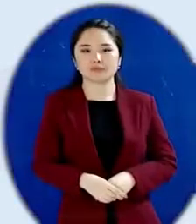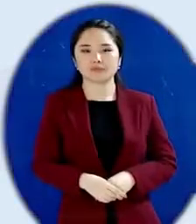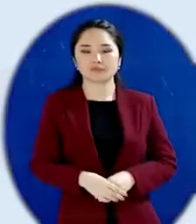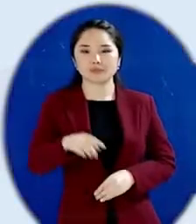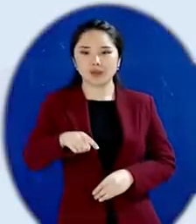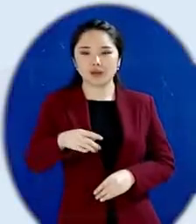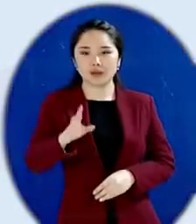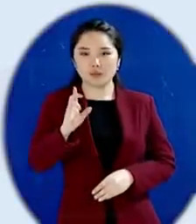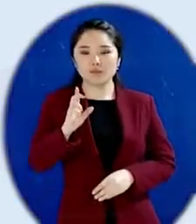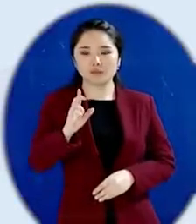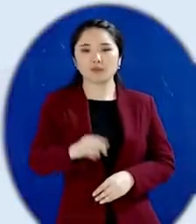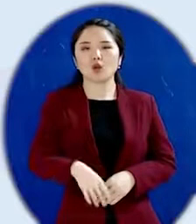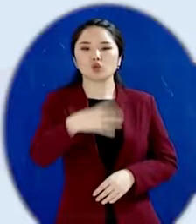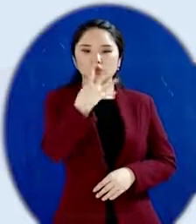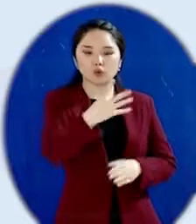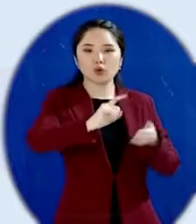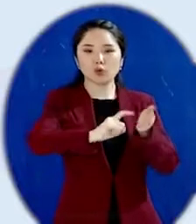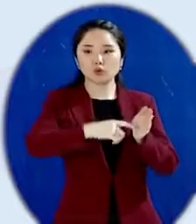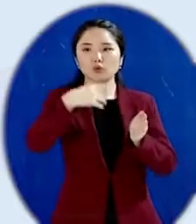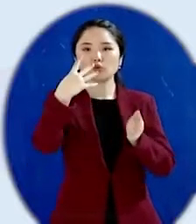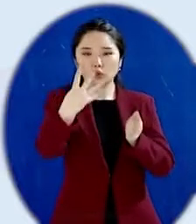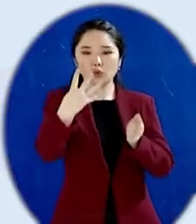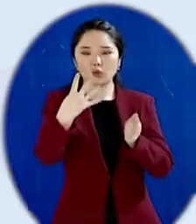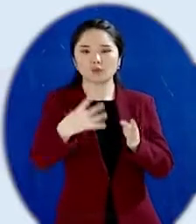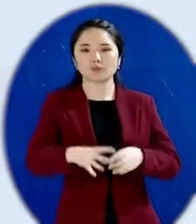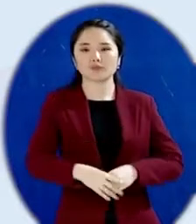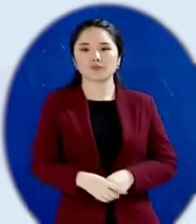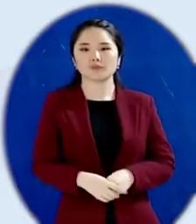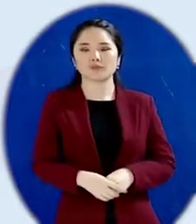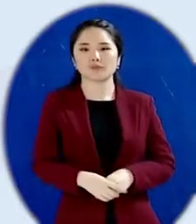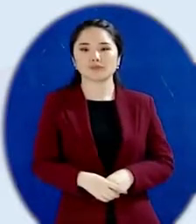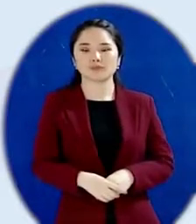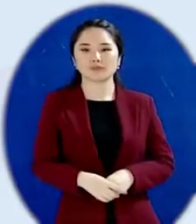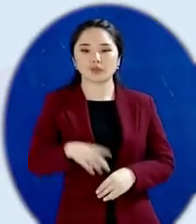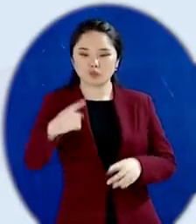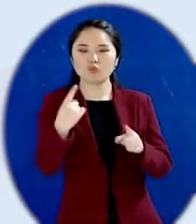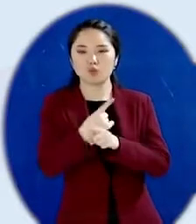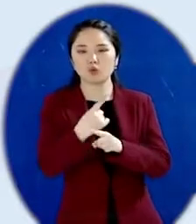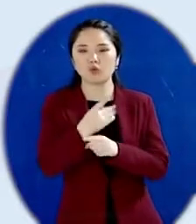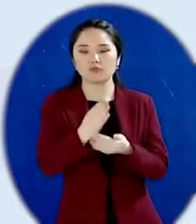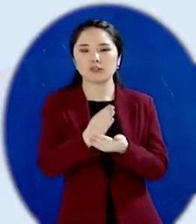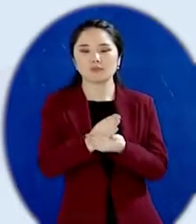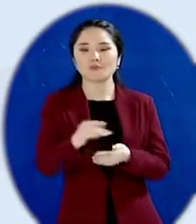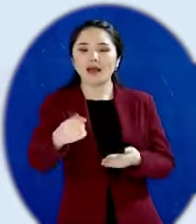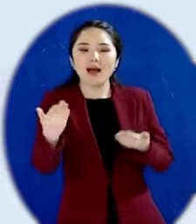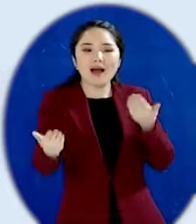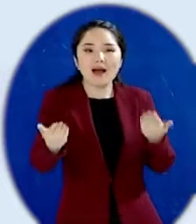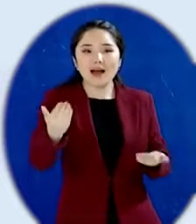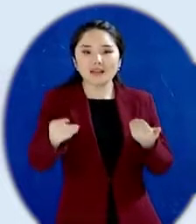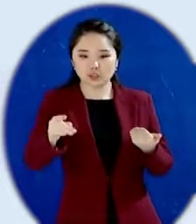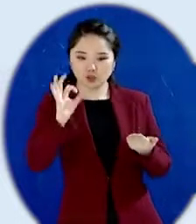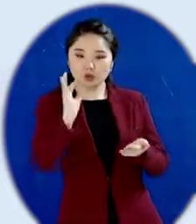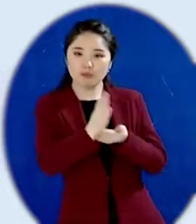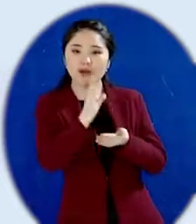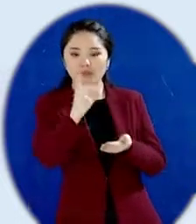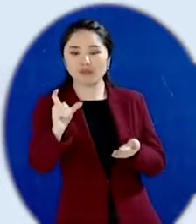үедэн 3-ийн үрчлэх нь 4, нэмэх нь 10 үлдсэн. Энэ бол бүр буруу бичиглэл байна. Тэгэхээр аль бичиглэл нь зөв байх